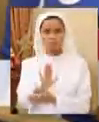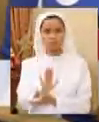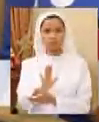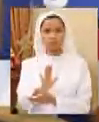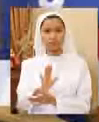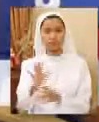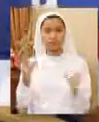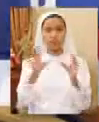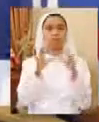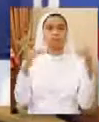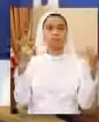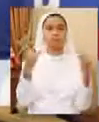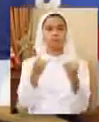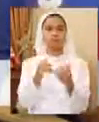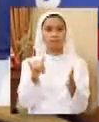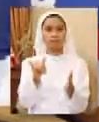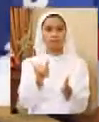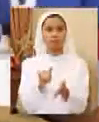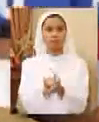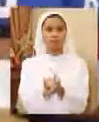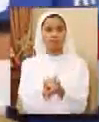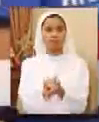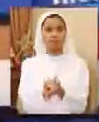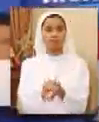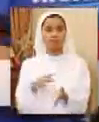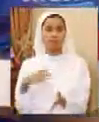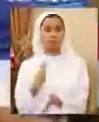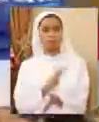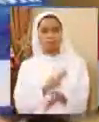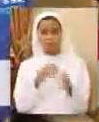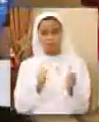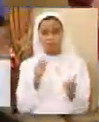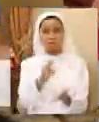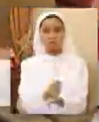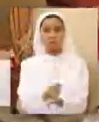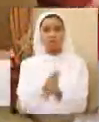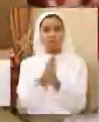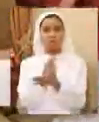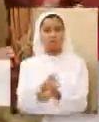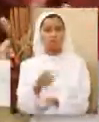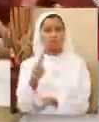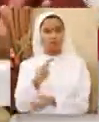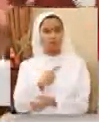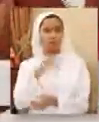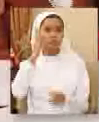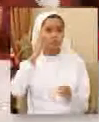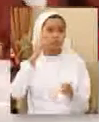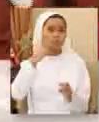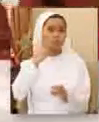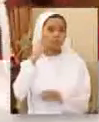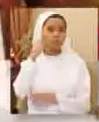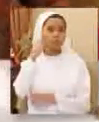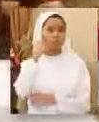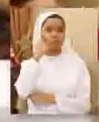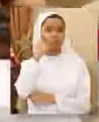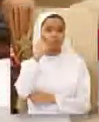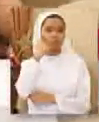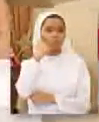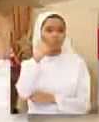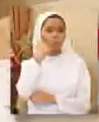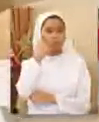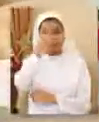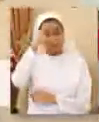mga tugang nyato po bisyo oh, yes. ng mga deaf and mute kasi igwa kita ning mga tugang na deaf and mute pero minsan pig paparatago sa na bisyo